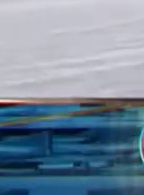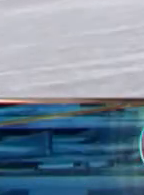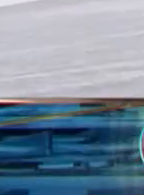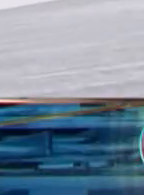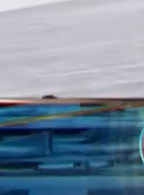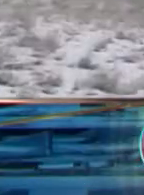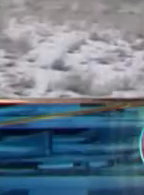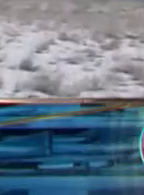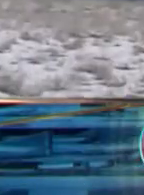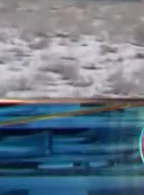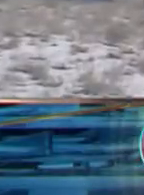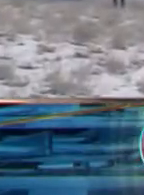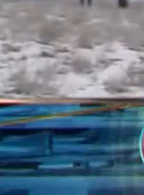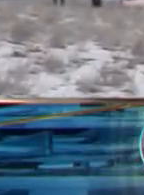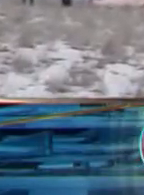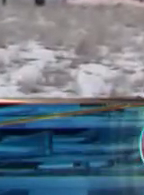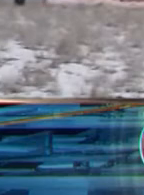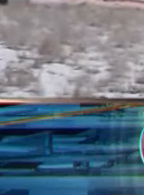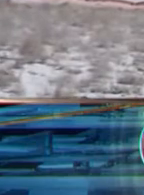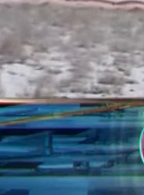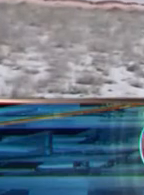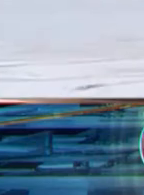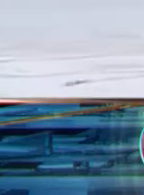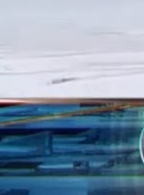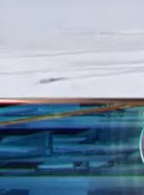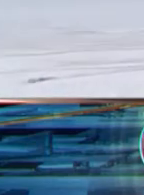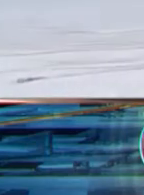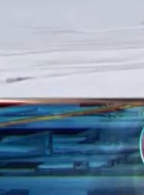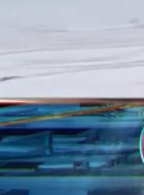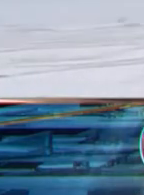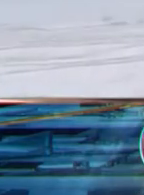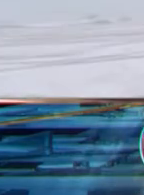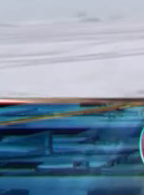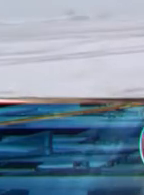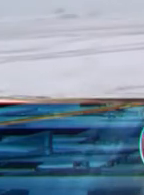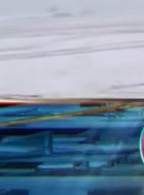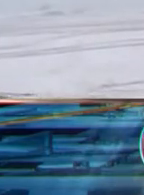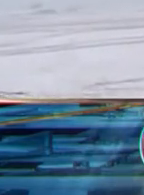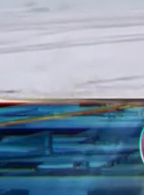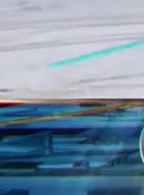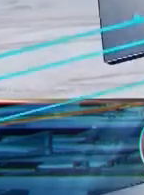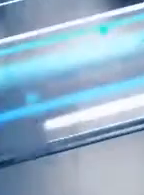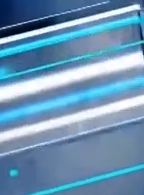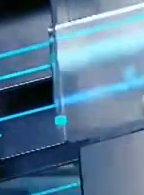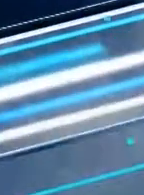Путь в небо. Подготовка к международному чемпионату по парапланеризму проходит в Алматинской области.